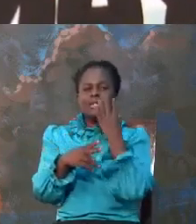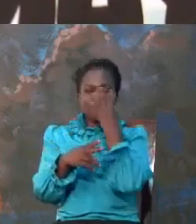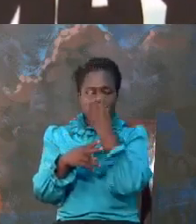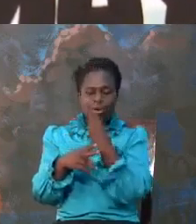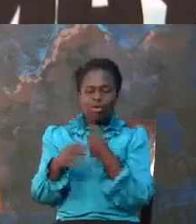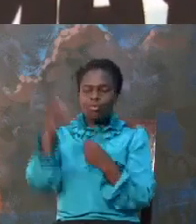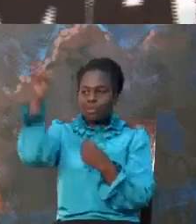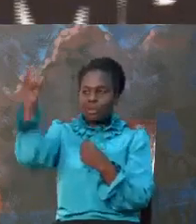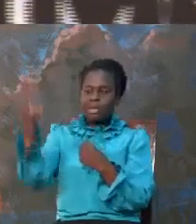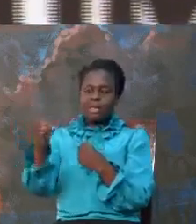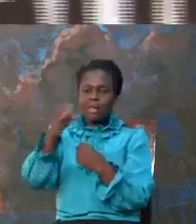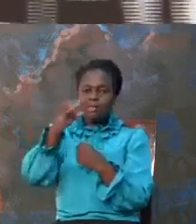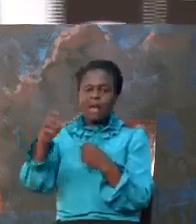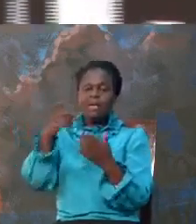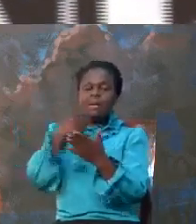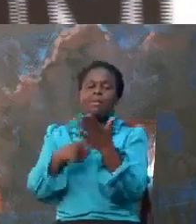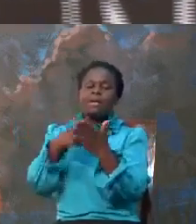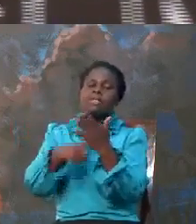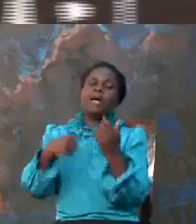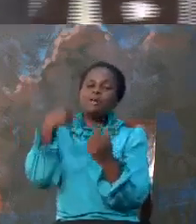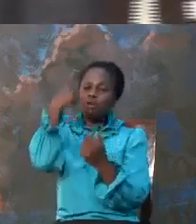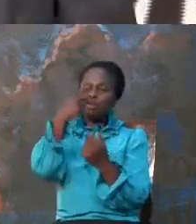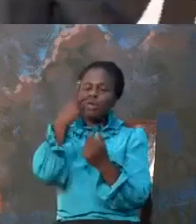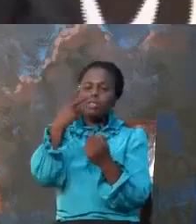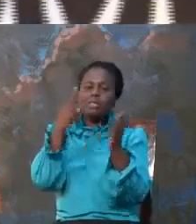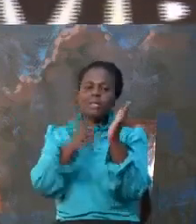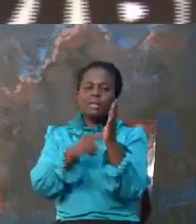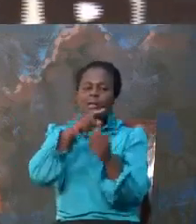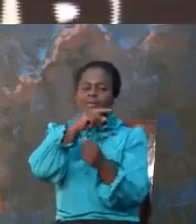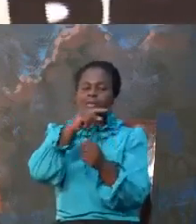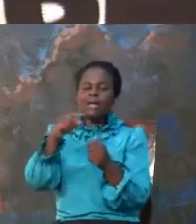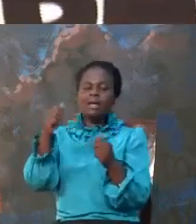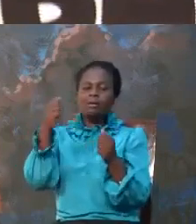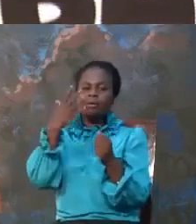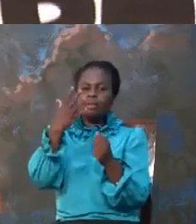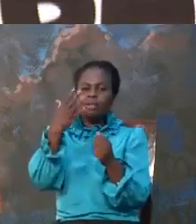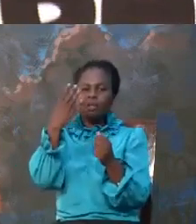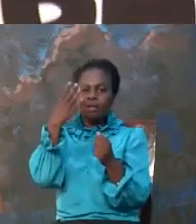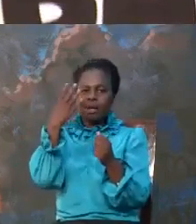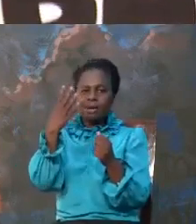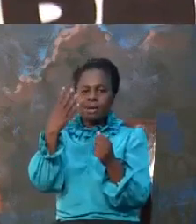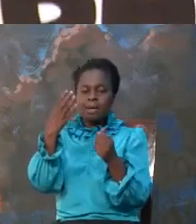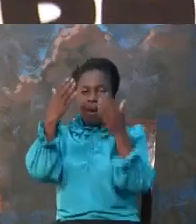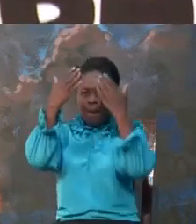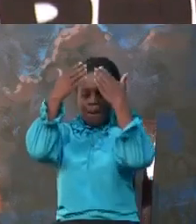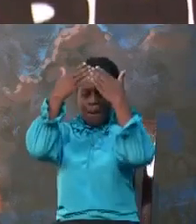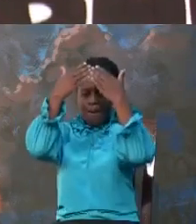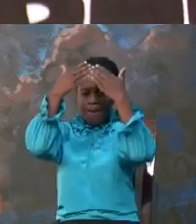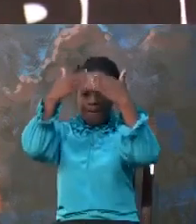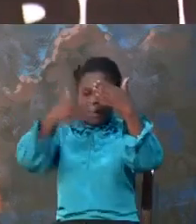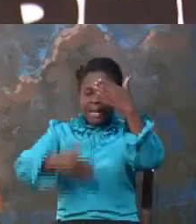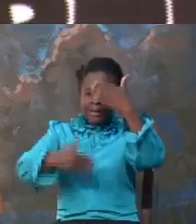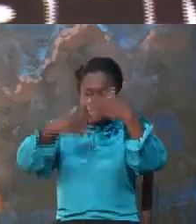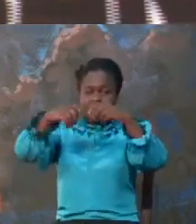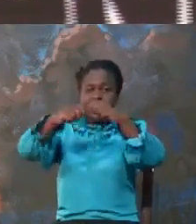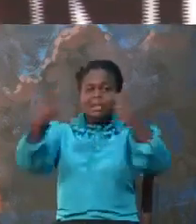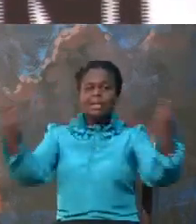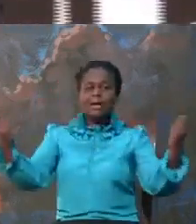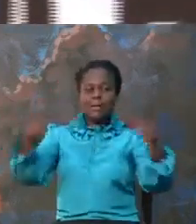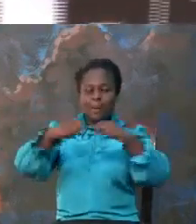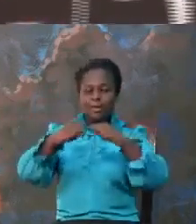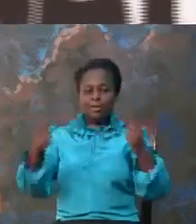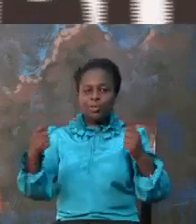cha Mathayo 27 na mstari wa 50 hadi 54, pazia la hekalu likapasuka. Nini maana yake? Hapa